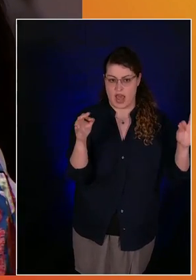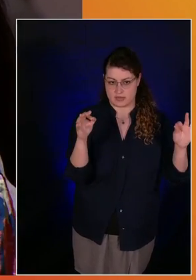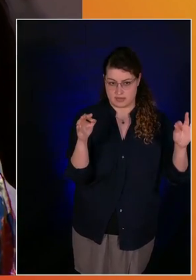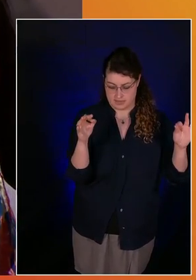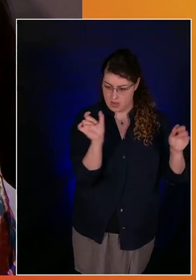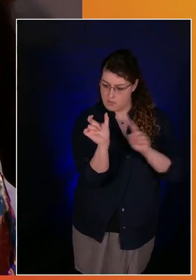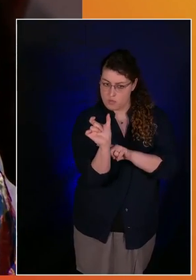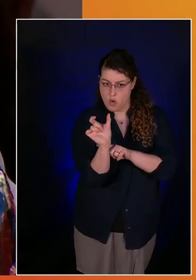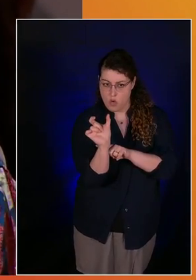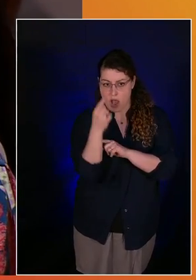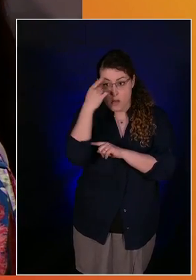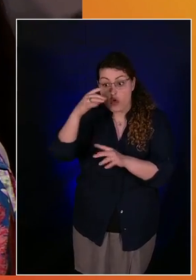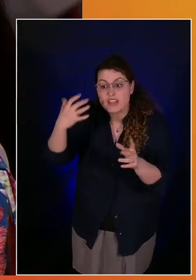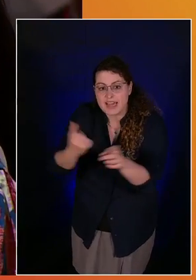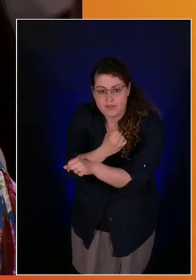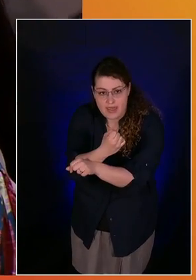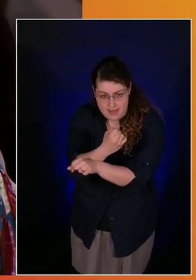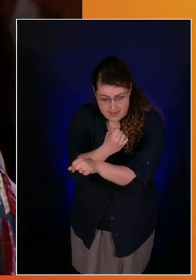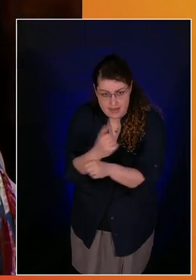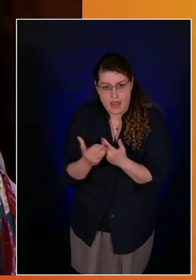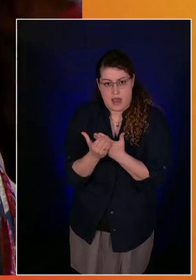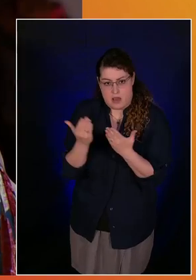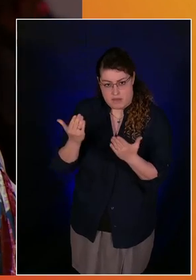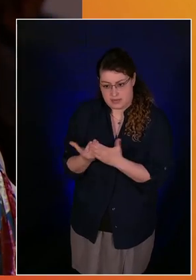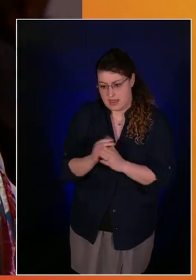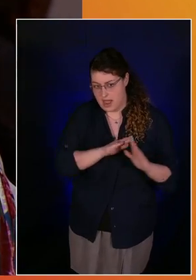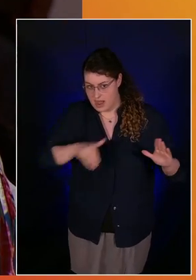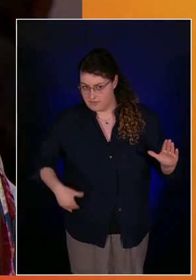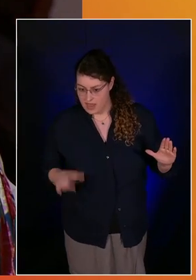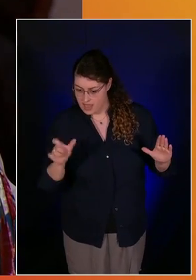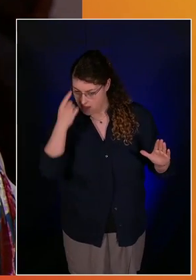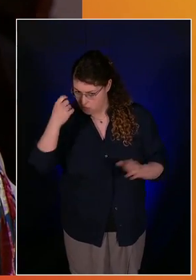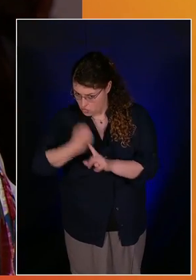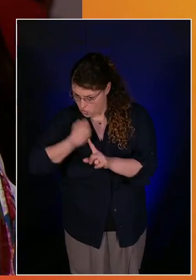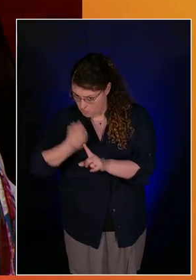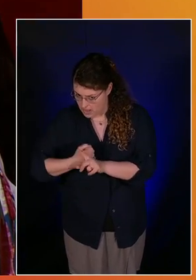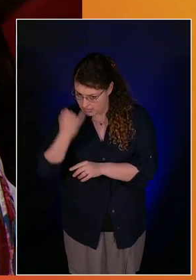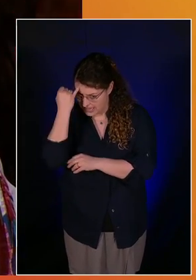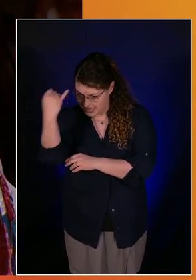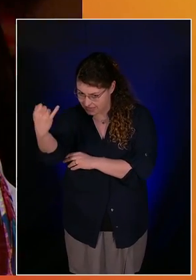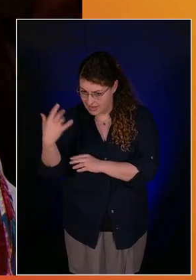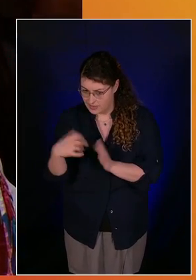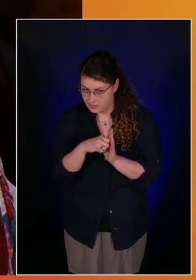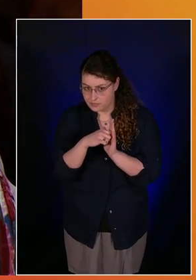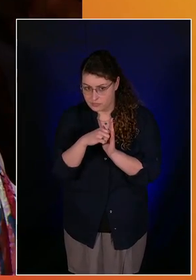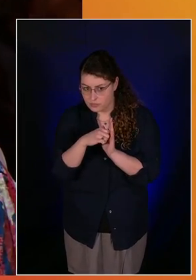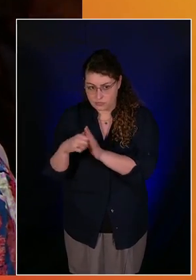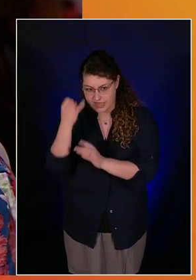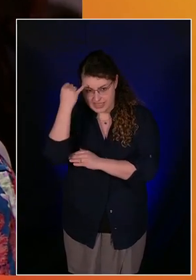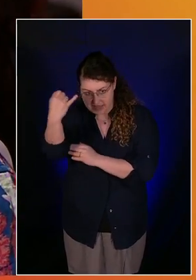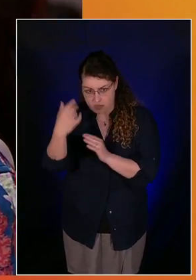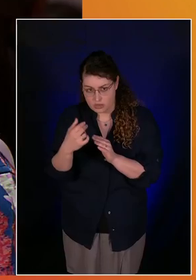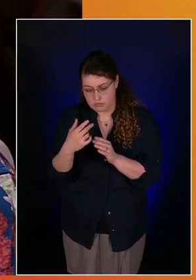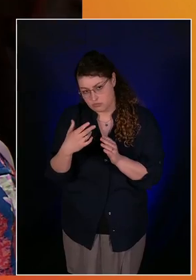terme pour y arriver et rajouter à la fin du paragraphe pour combattre les ildé ultralibérales de la Commission européenne et du